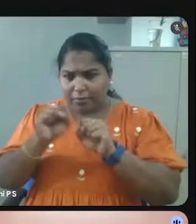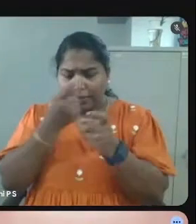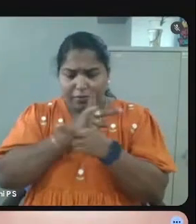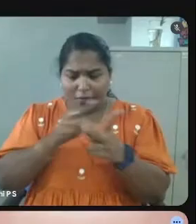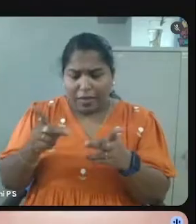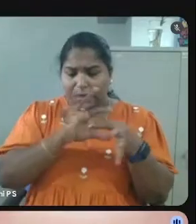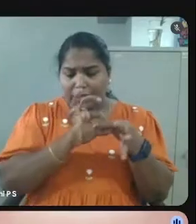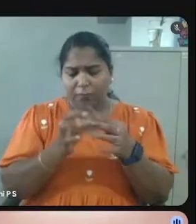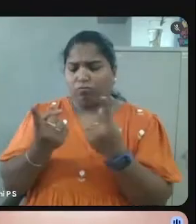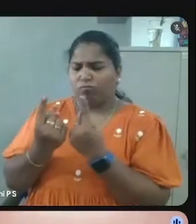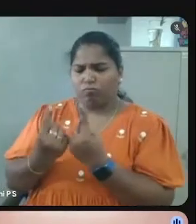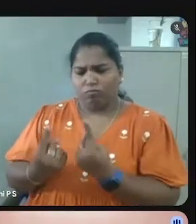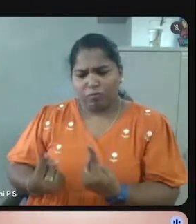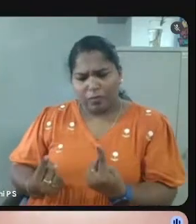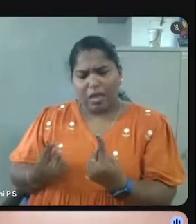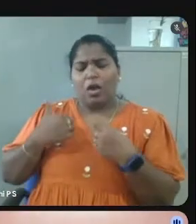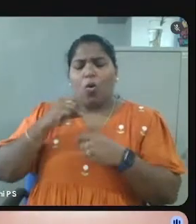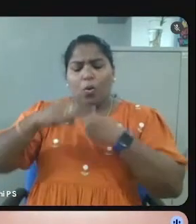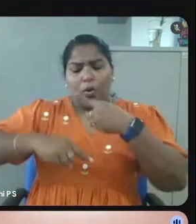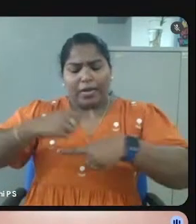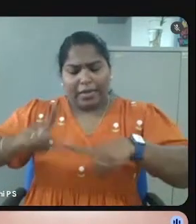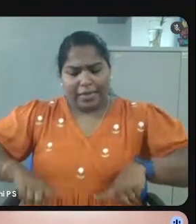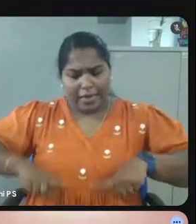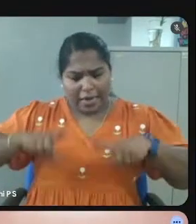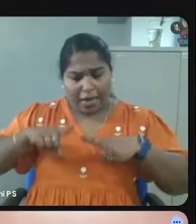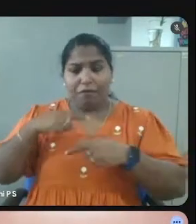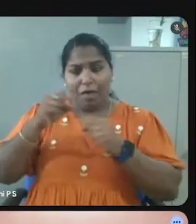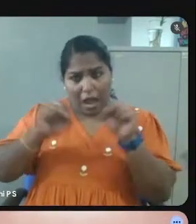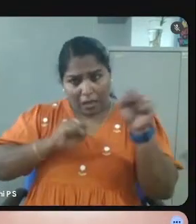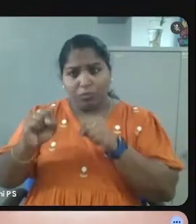ചെയ്ത് അത് ഒരു ഡെയിലി ലിവിങ് സ്കിൽസ് എന്നകത്ത് വരുന്നതാണ്.